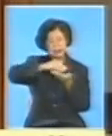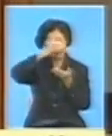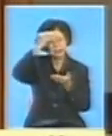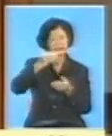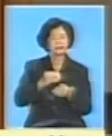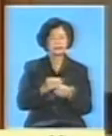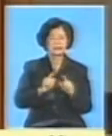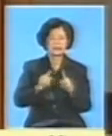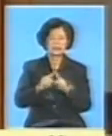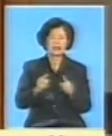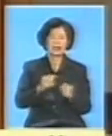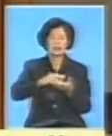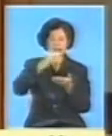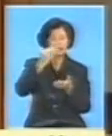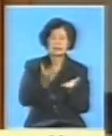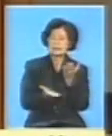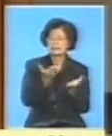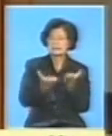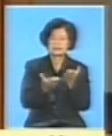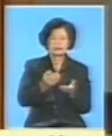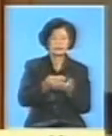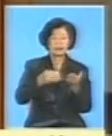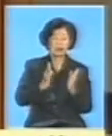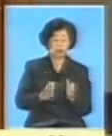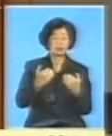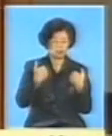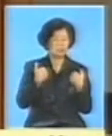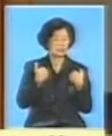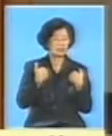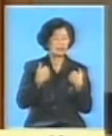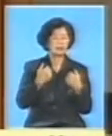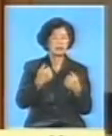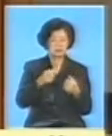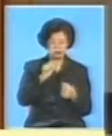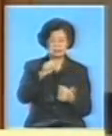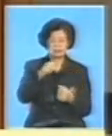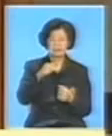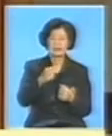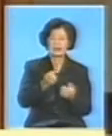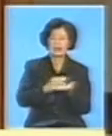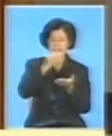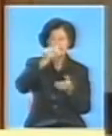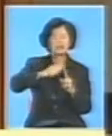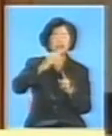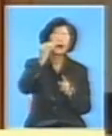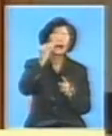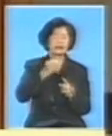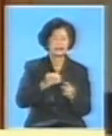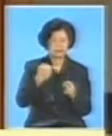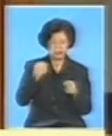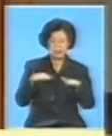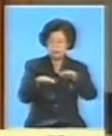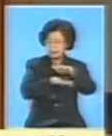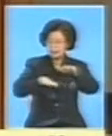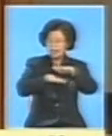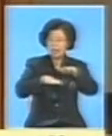การศึกษาตามอัธยาศัยด้วยบางคนเขาก็ไม่อยากจะมีใช่ไหมศึกษาตามอัธยาศัยเนี่ยเรียนที่บ้านเรียนที่ไหนแต่มันจะมีพื้นฐานมีม